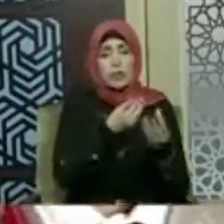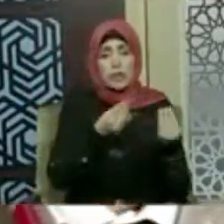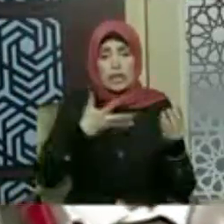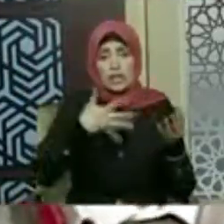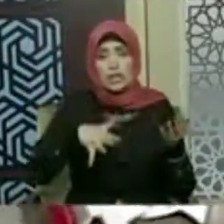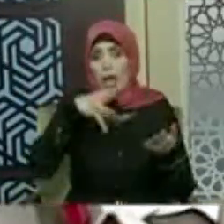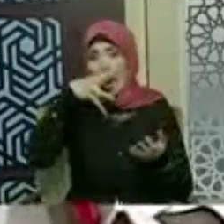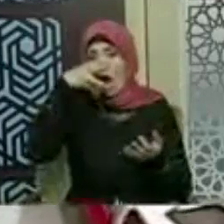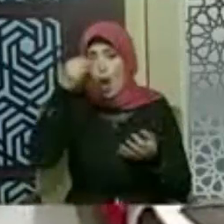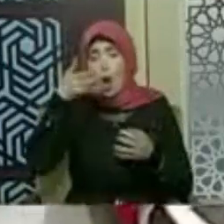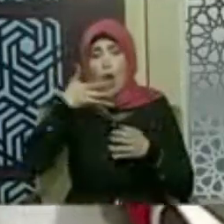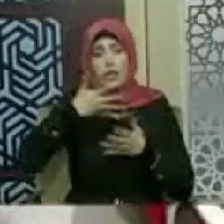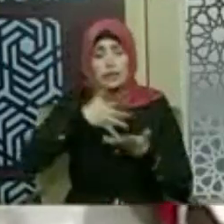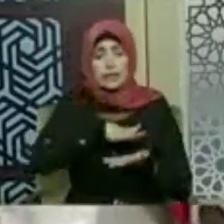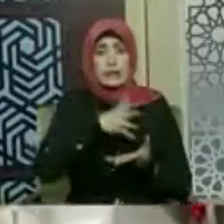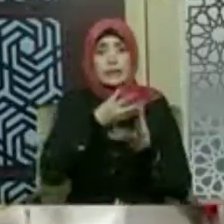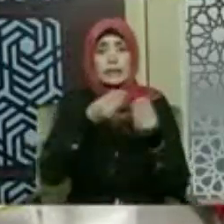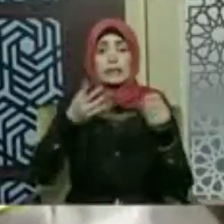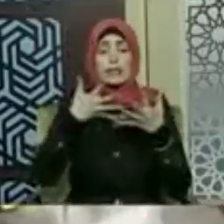بذلناها،